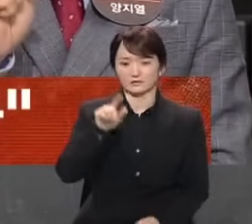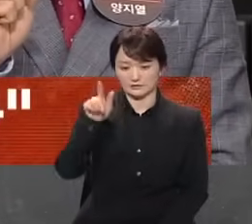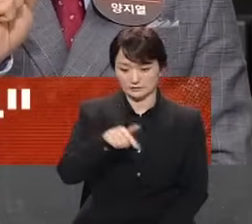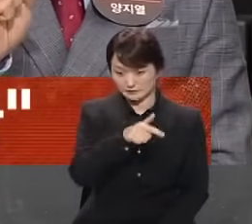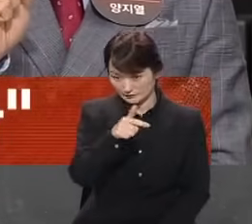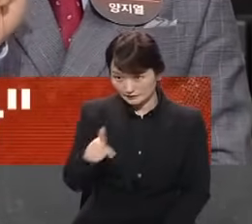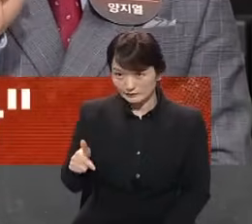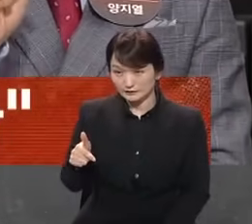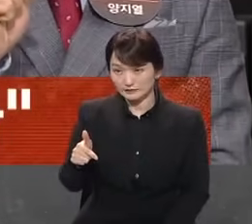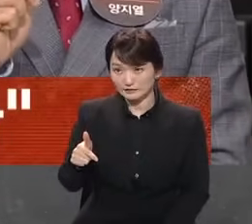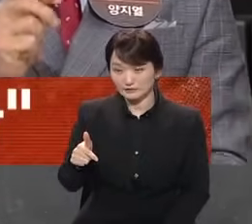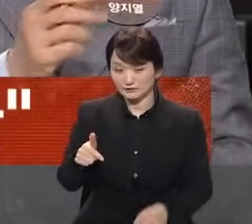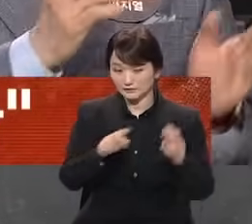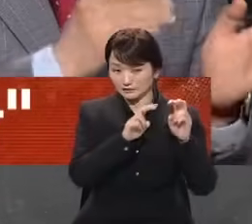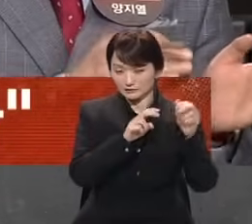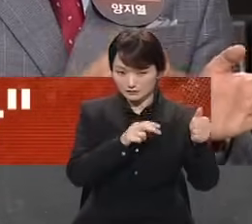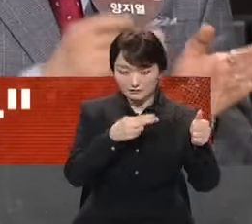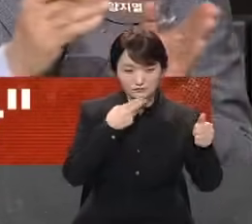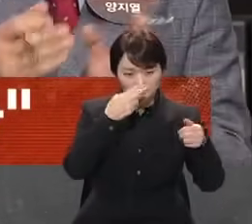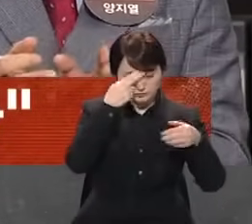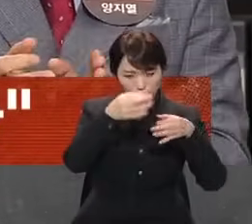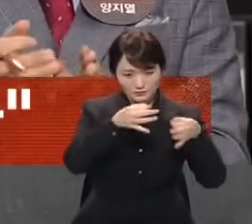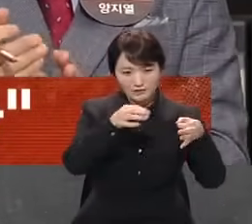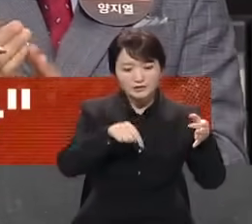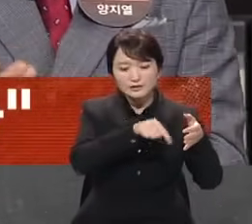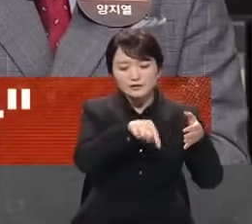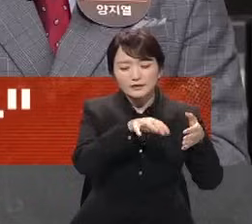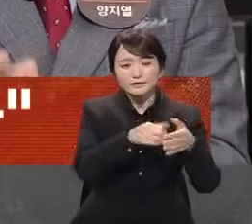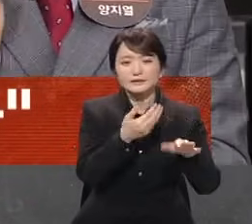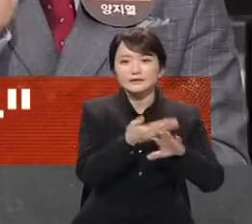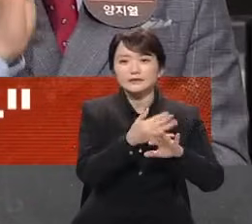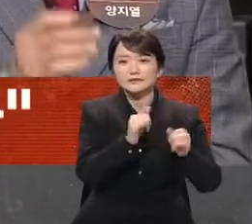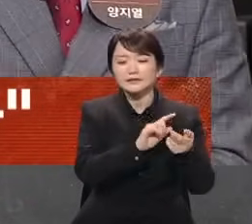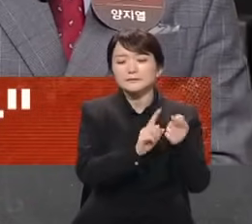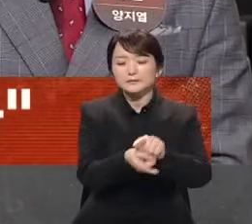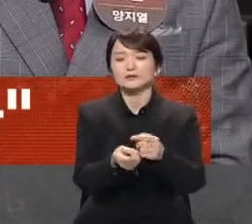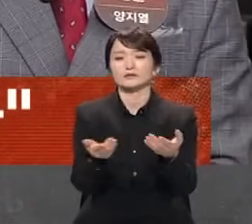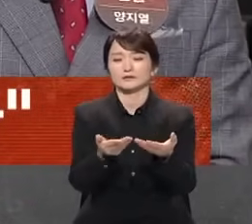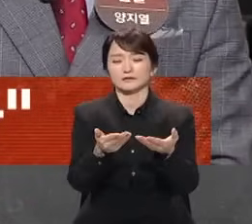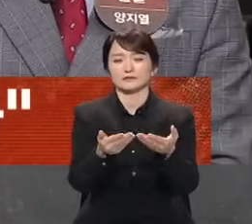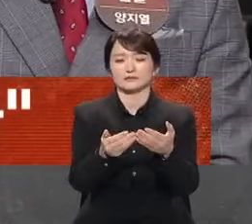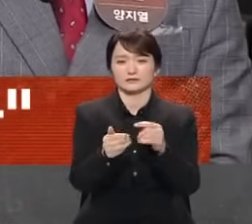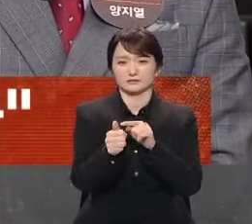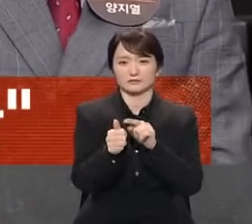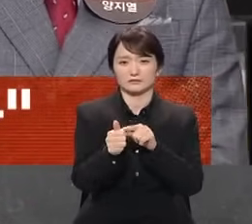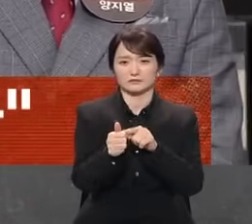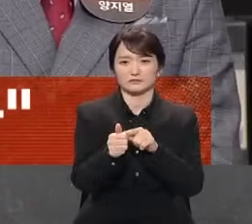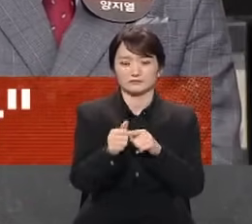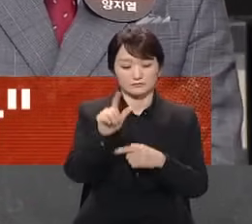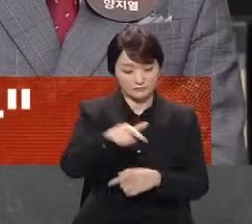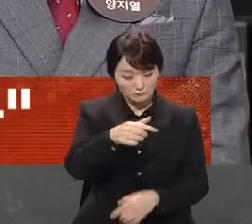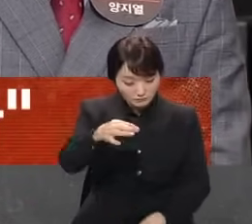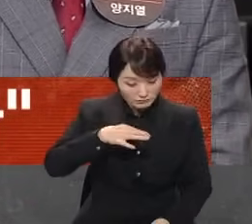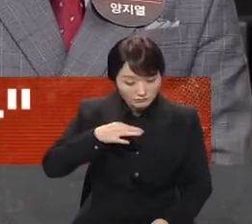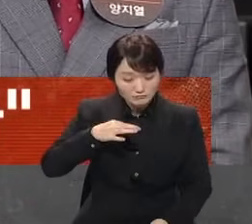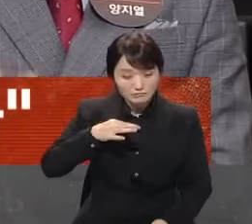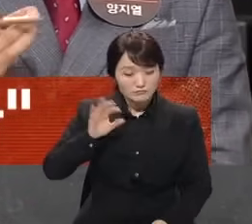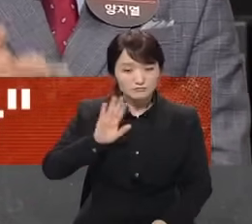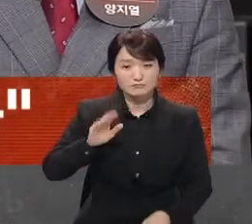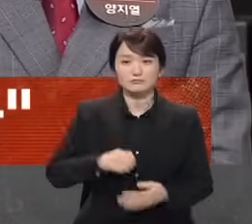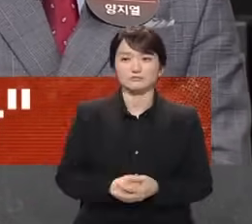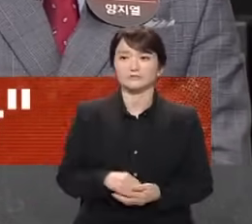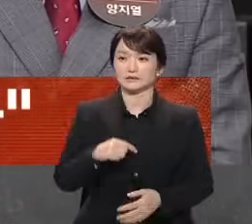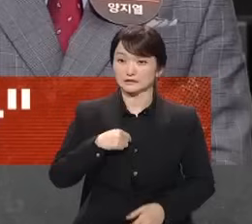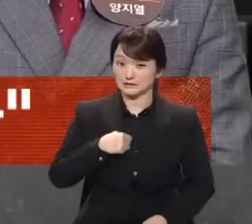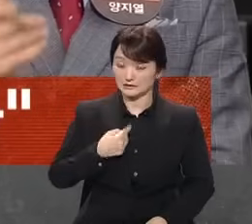저 사장의 주점에서 다른 직원 대신 일을 했답니다. 그래서 하루치를 급여를 못 받았는데 안 주고 있어서 이 자기만